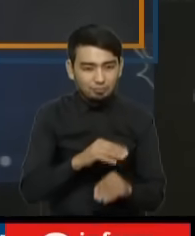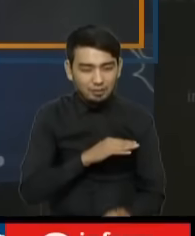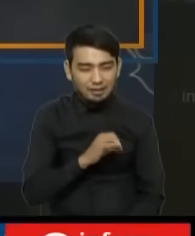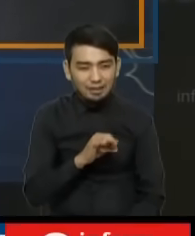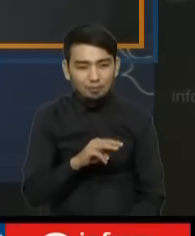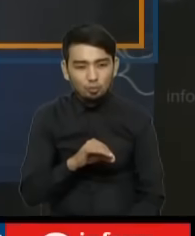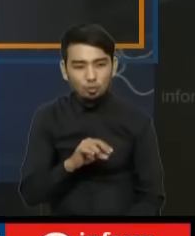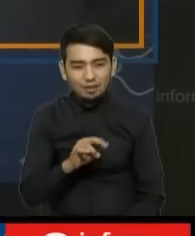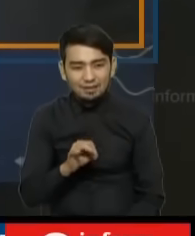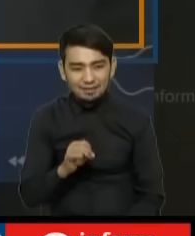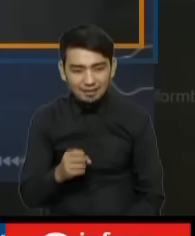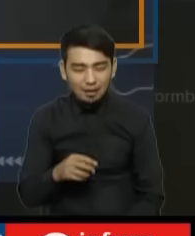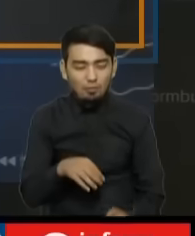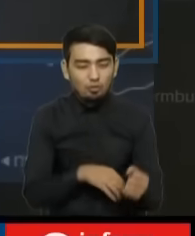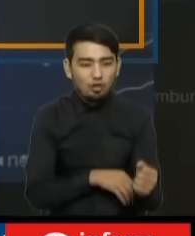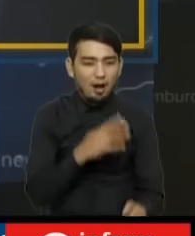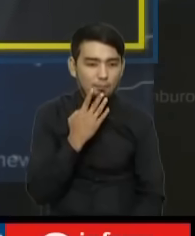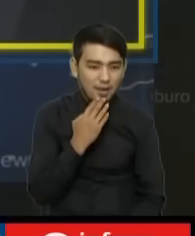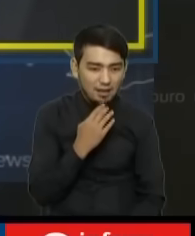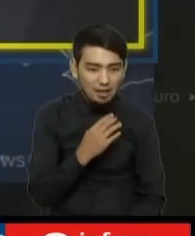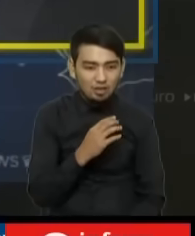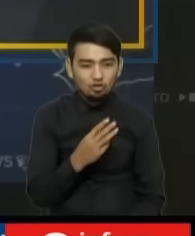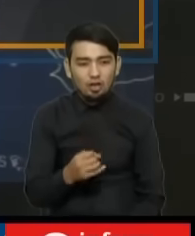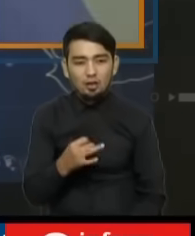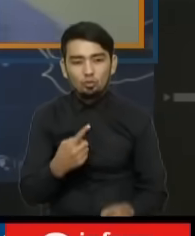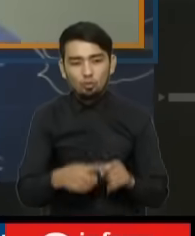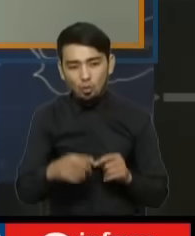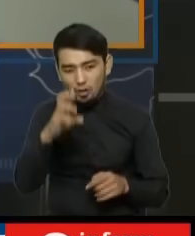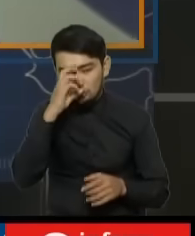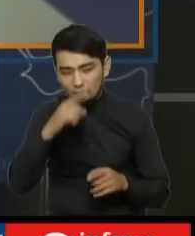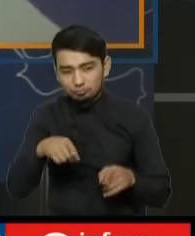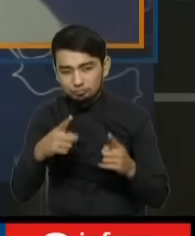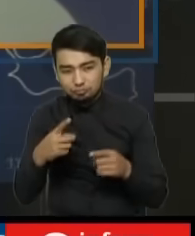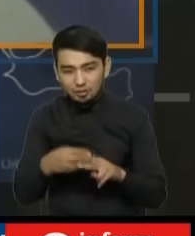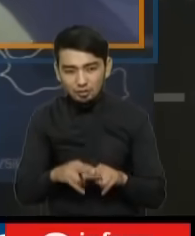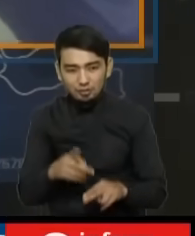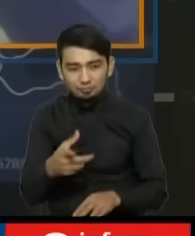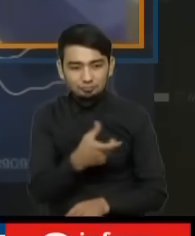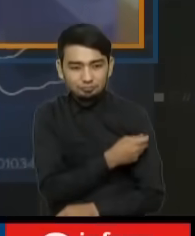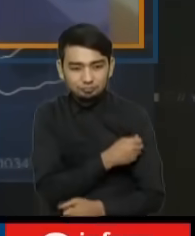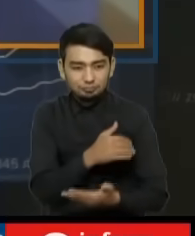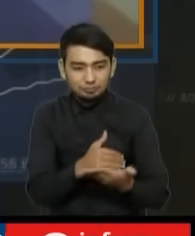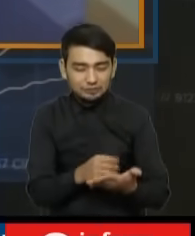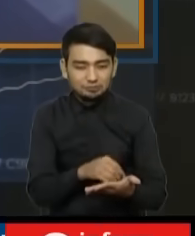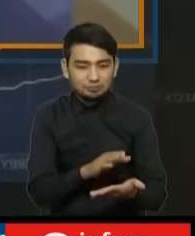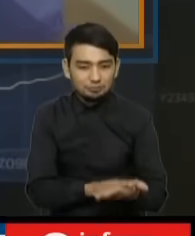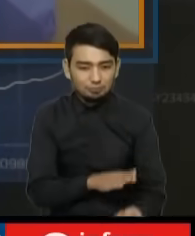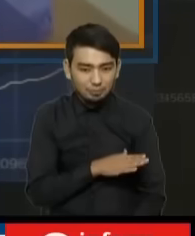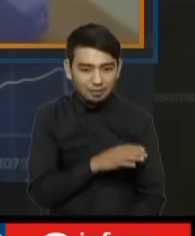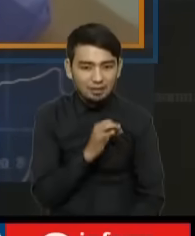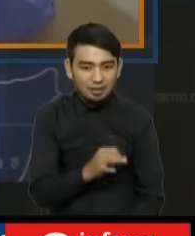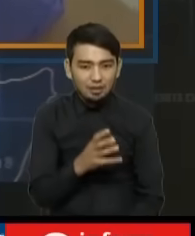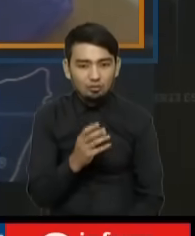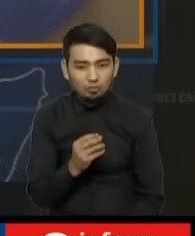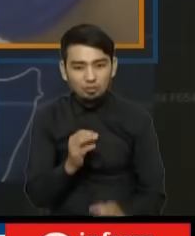кейін Америка Құрама Штаттары және де басқа дамыған елдер өзінің екпе календарына кіргізген. Айта